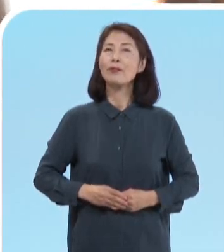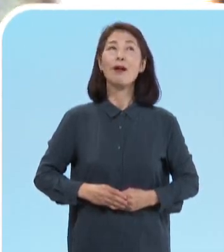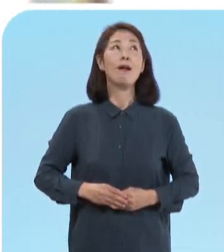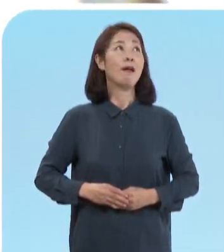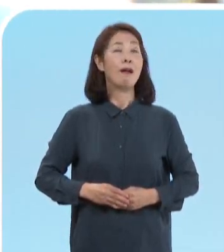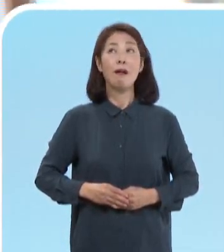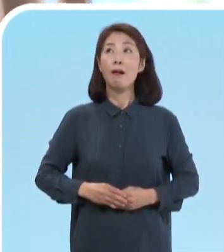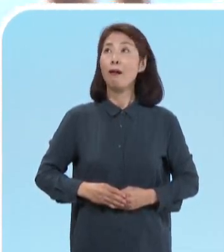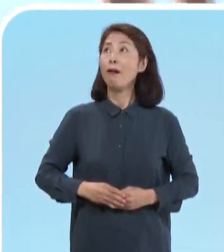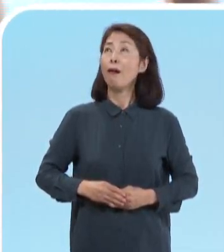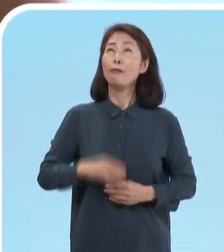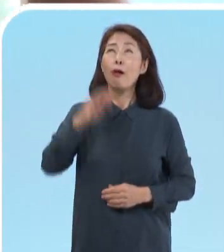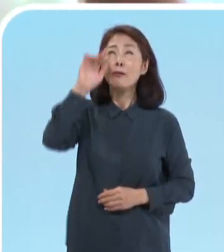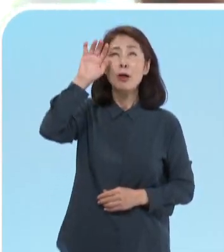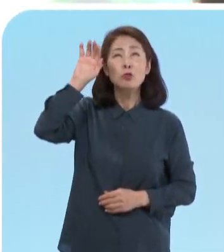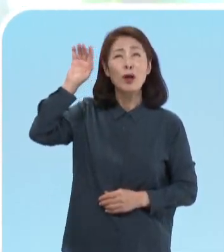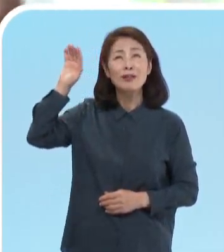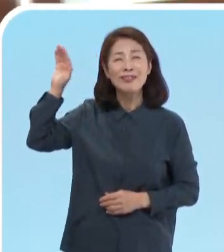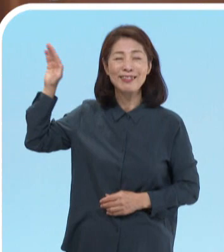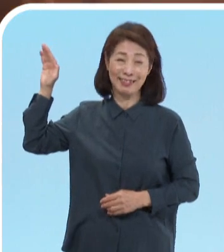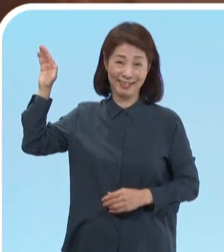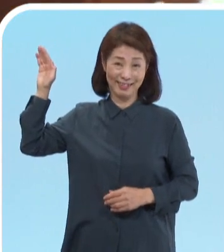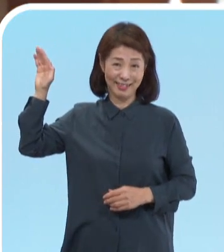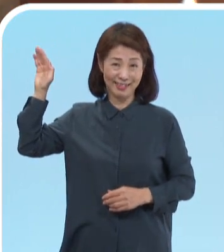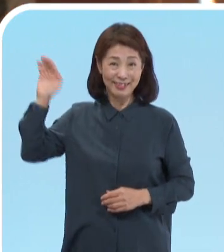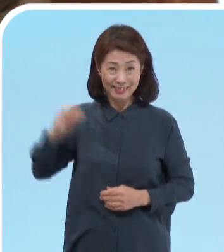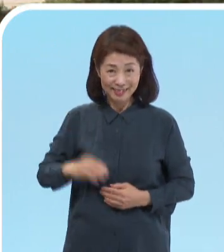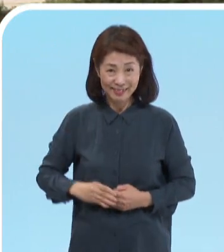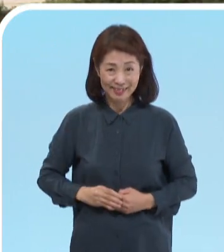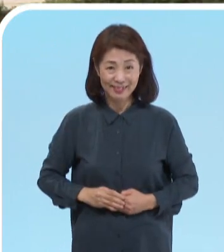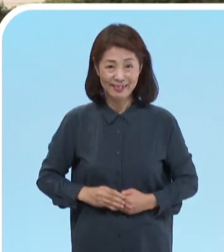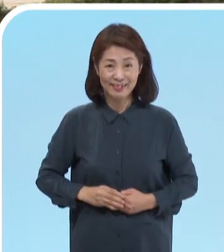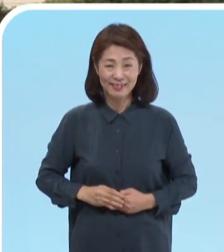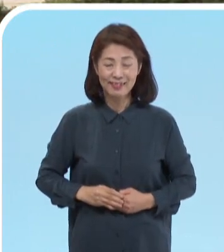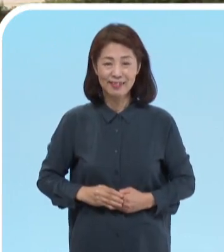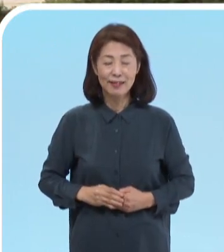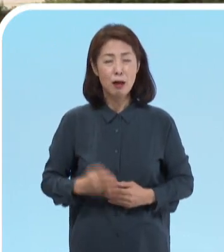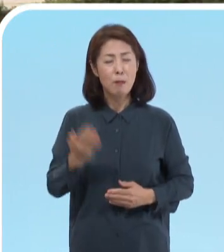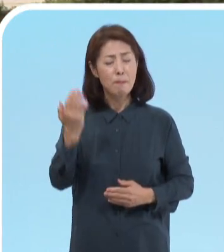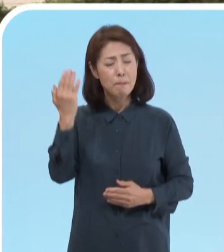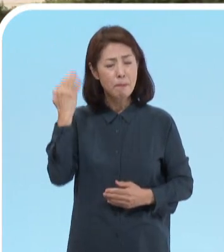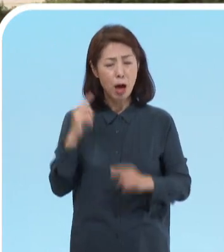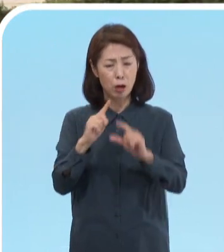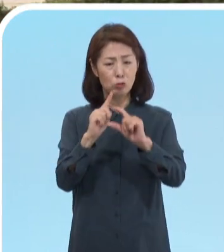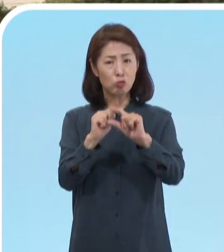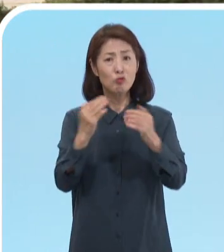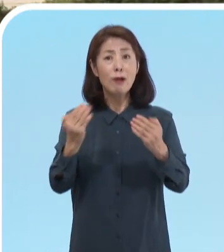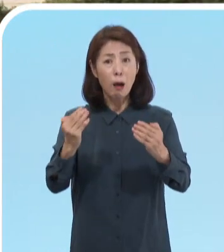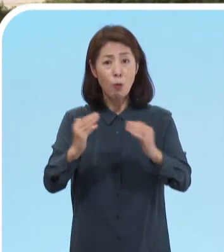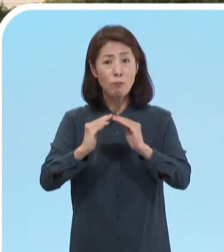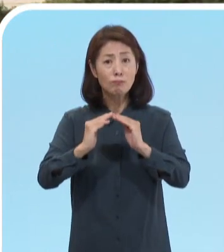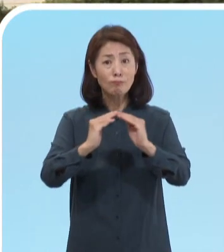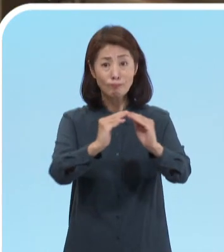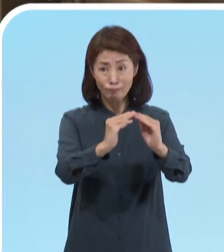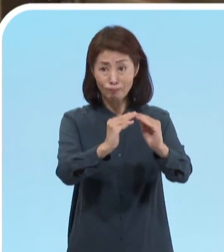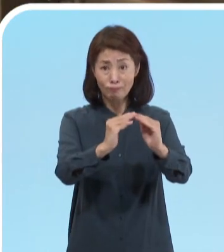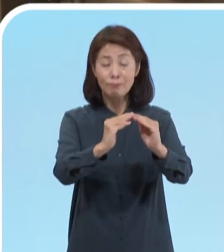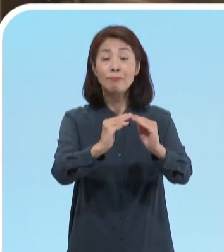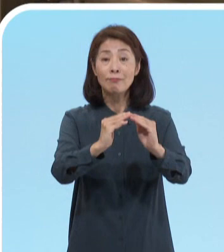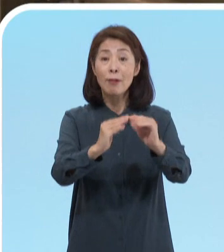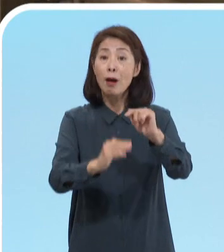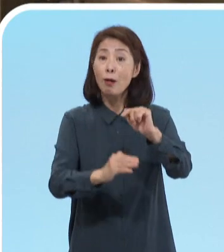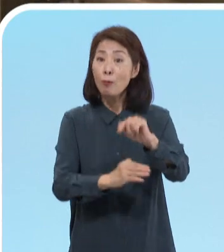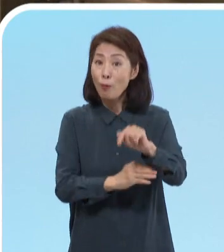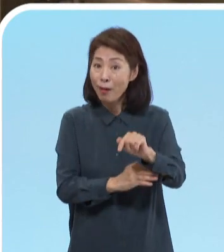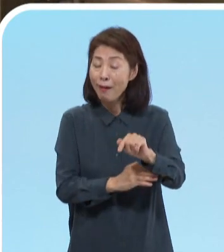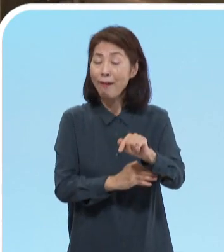すごく雰囲気のある、どこか懐かしみのある建物ですね。 廃校となった中学校を活用して